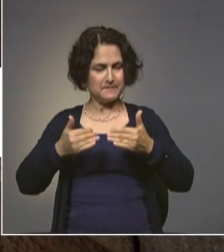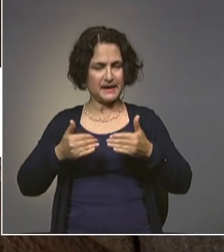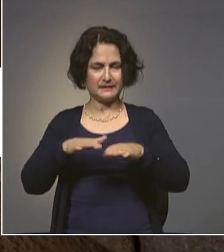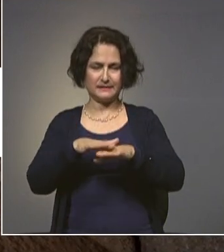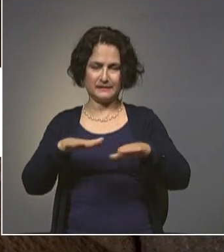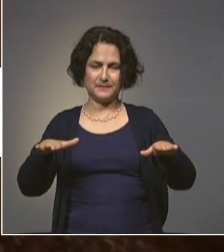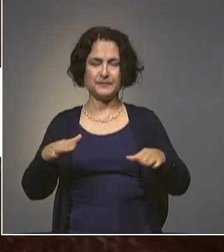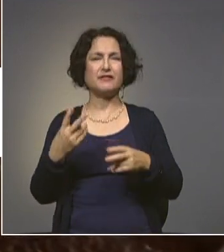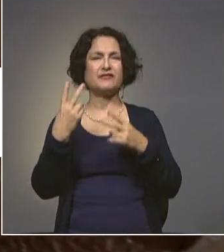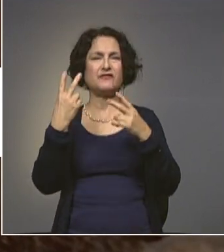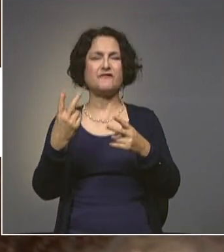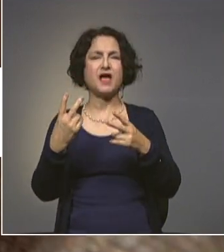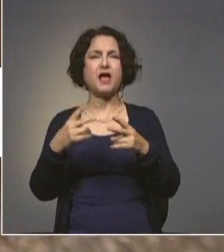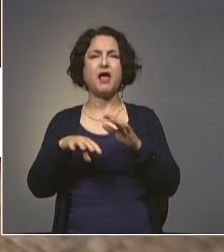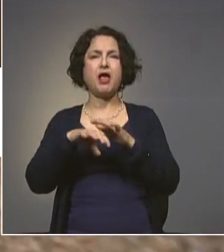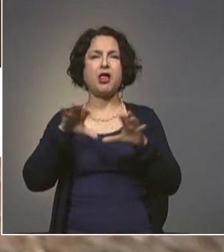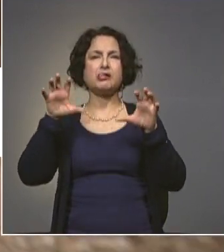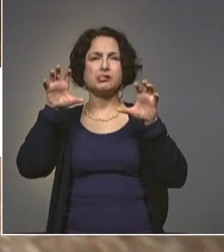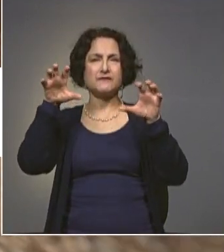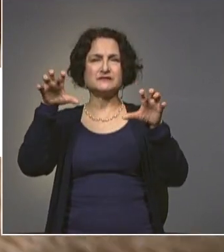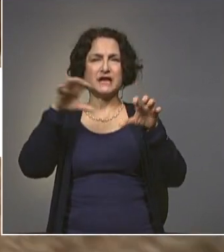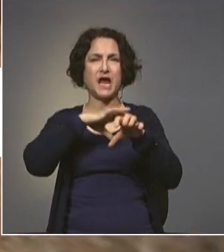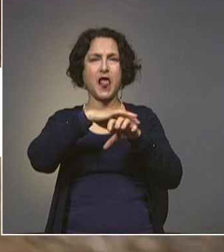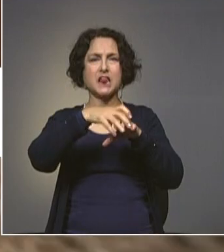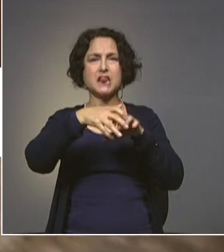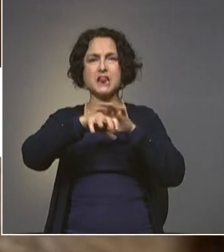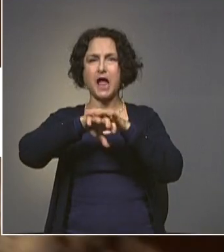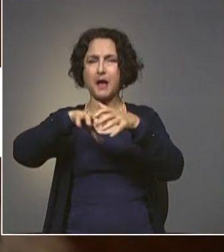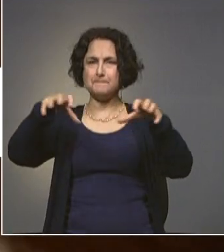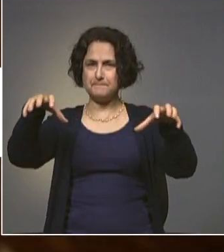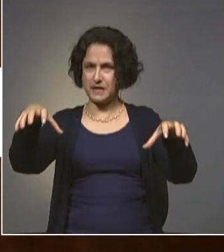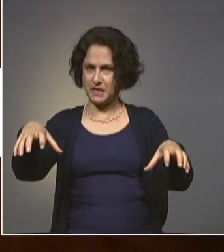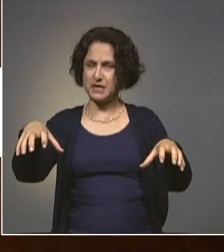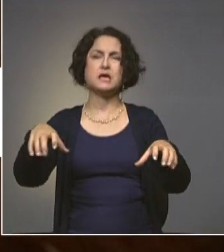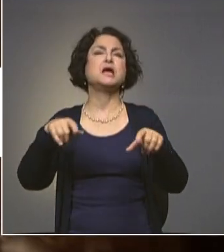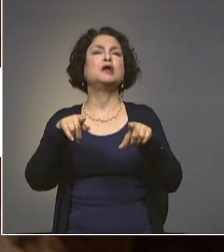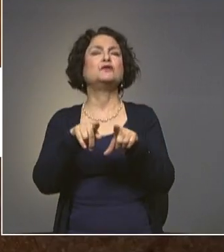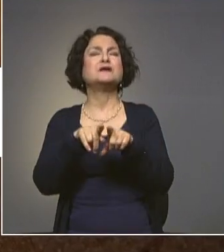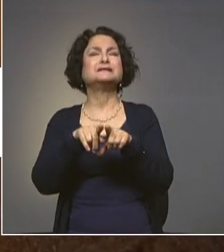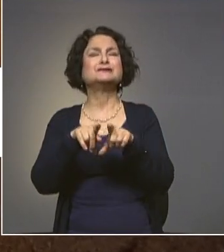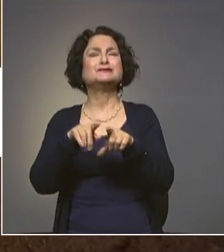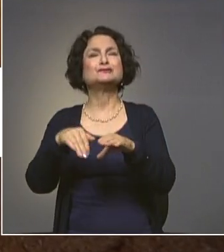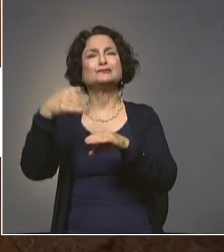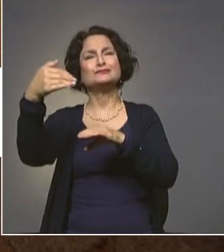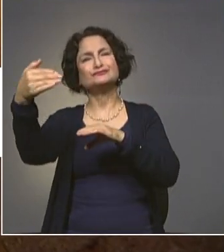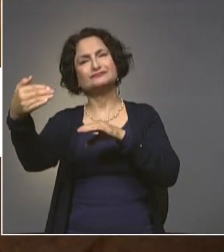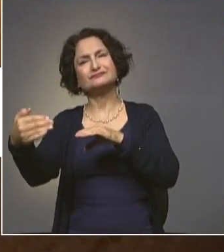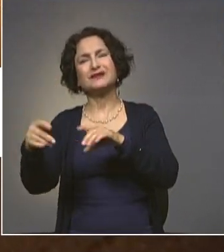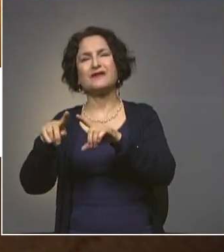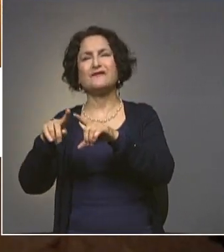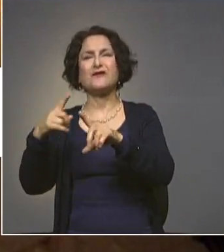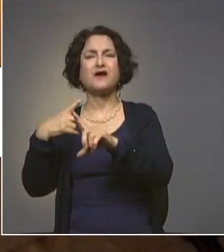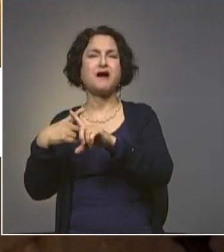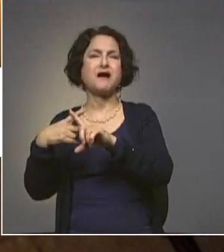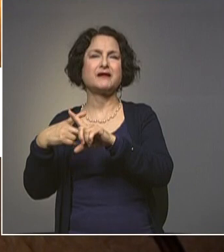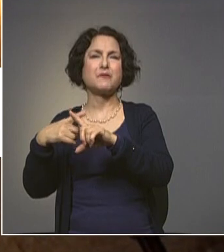на две лъвски лапи. Интересен момент е всъщност, че такова има и в предложието на владетеля и в храма под могила Оструша